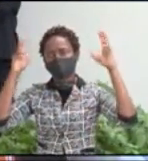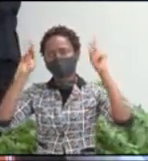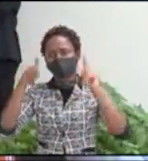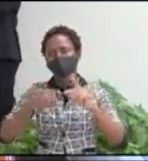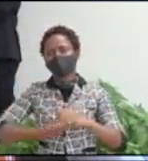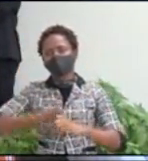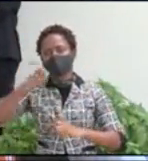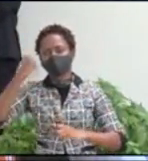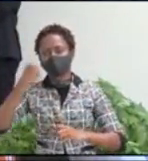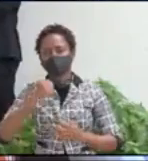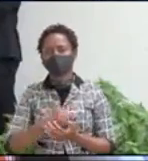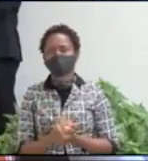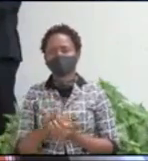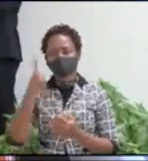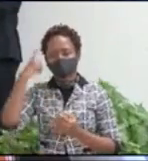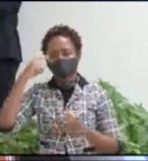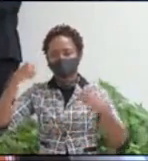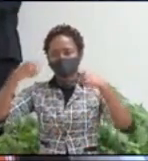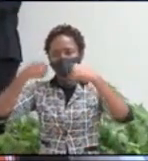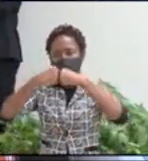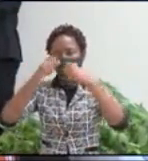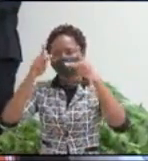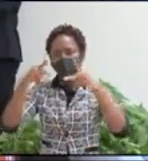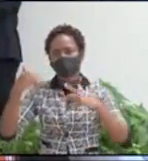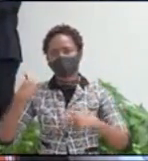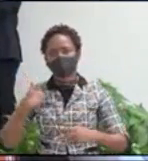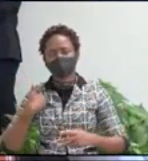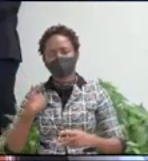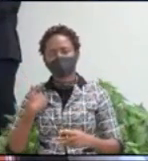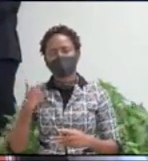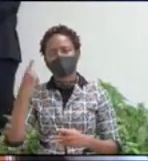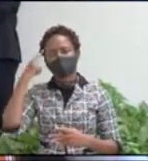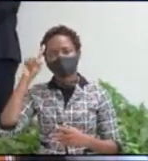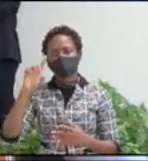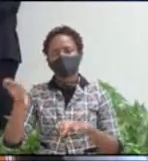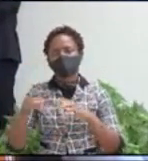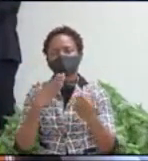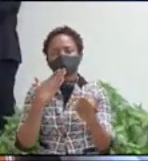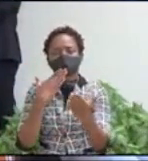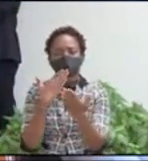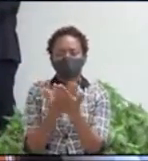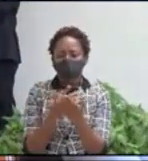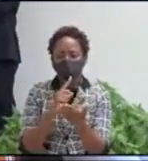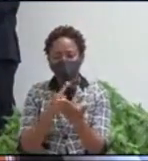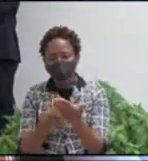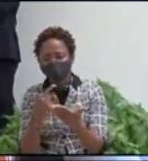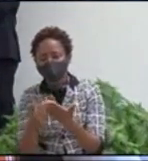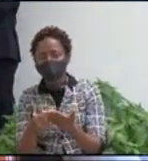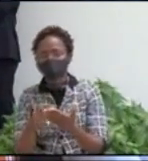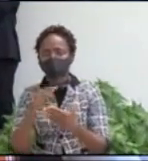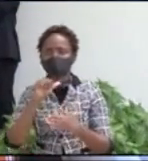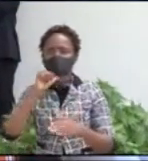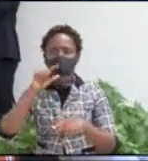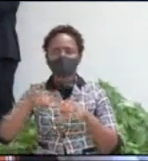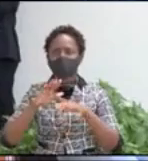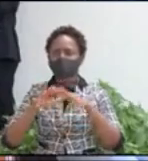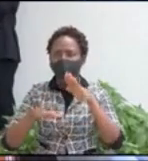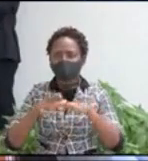gagnent. Et puis pour nous tout courir les gens qui gagnent. Pour nous faire bonjour critique. Laisse ça pas marcher bien.